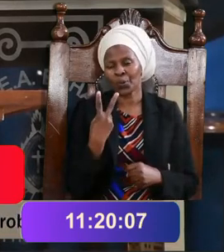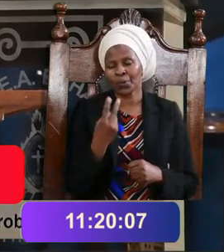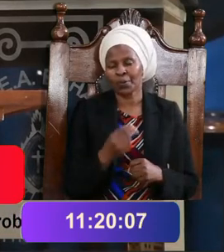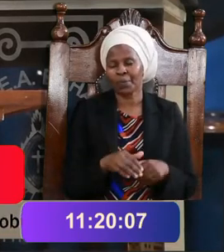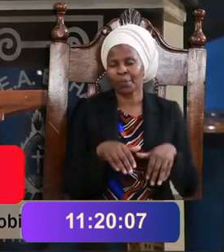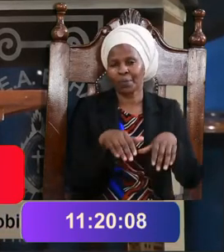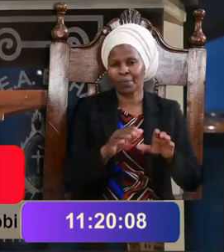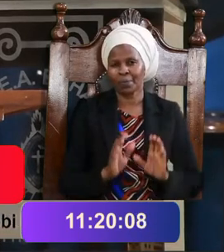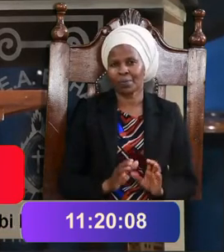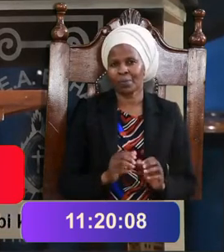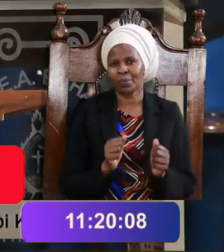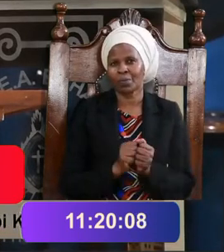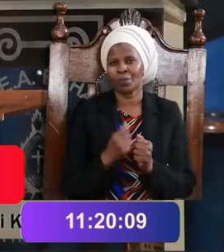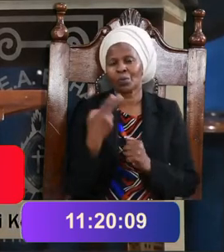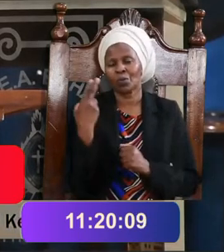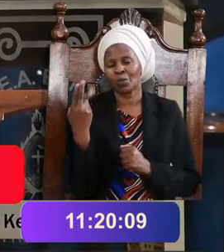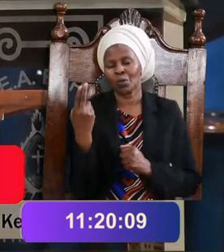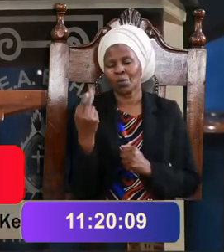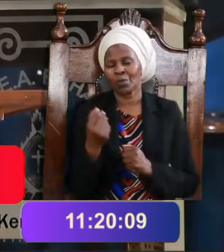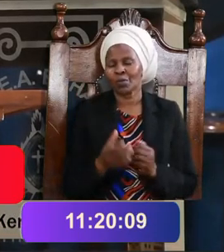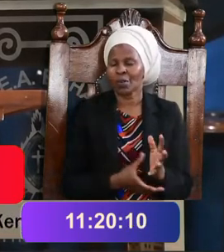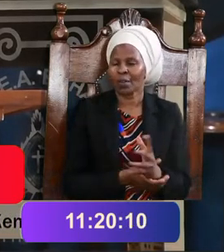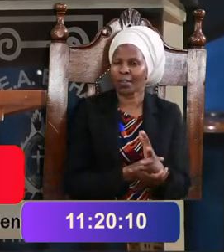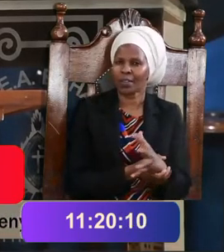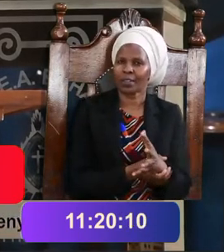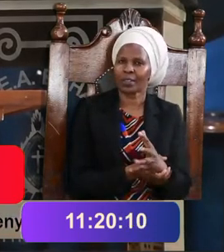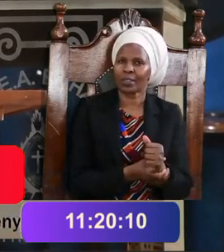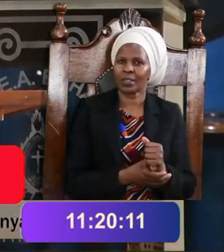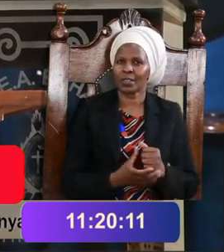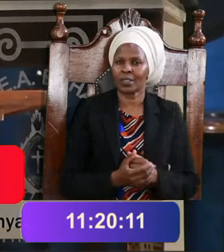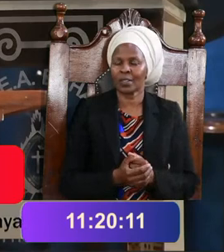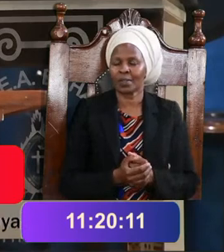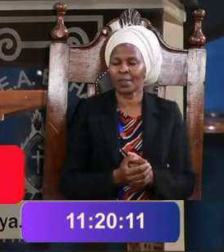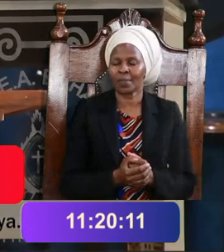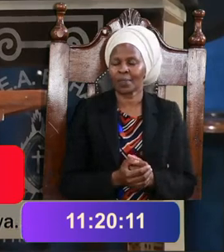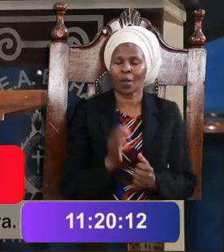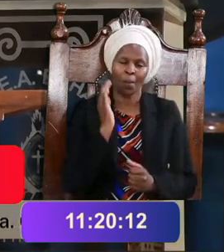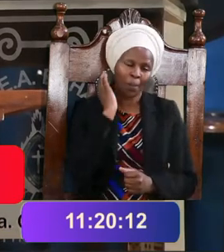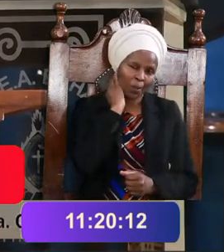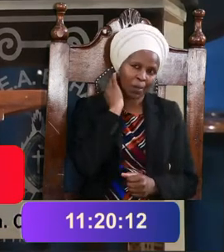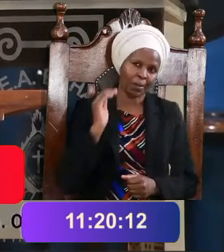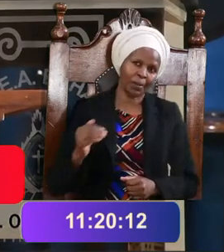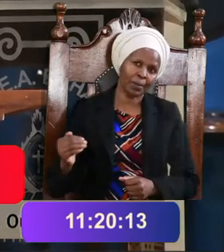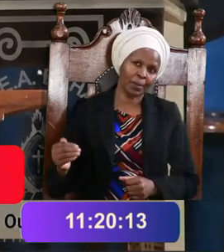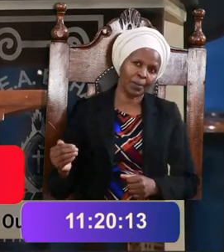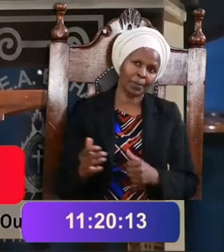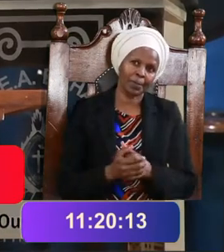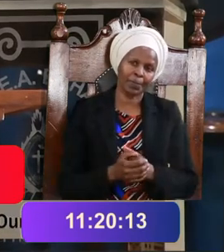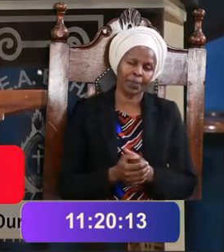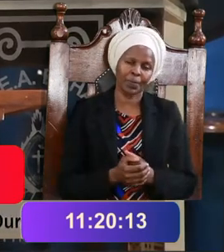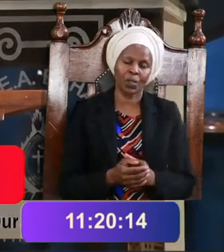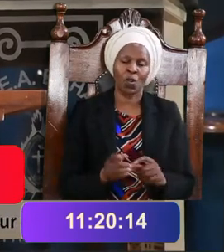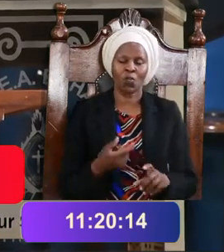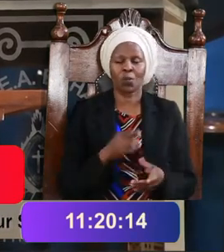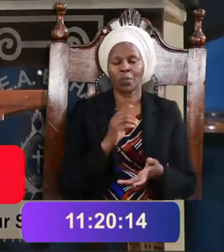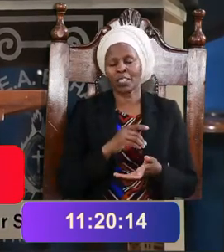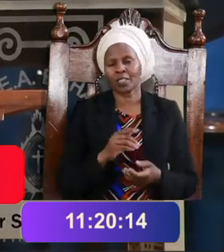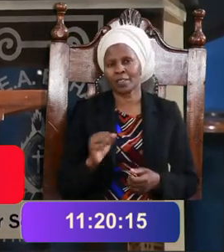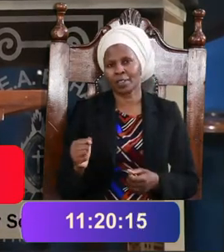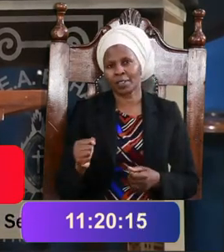tarehe 14 mwezi huu, itakuwa huko Rwadhia, Murang'a County, imeletwa na Dafides